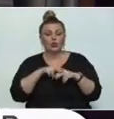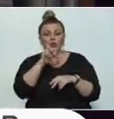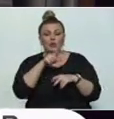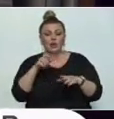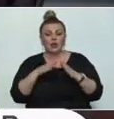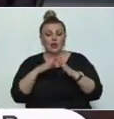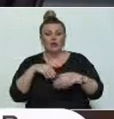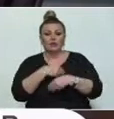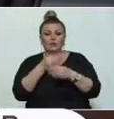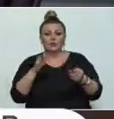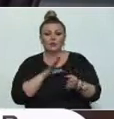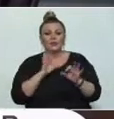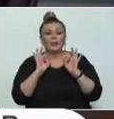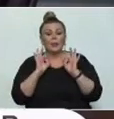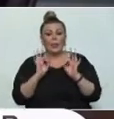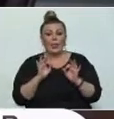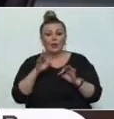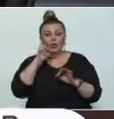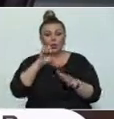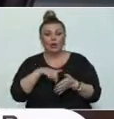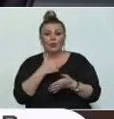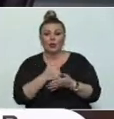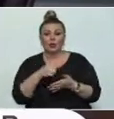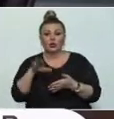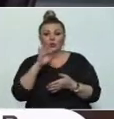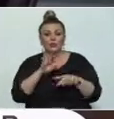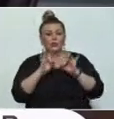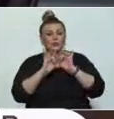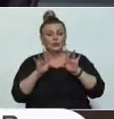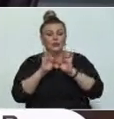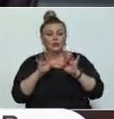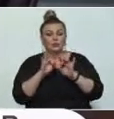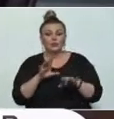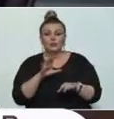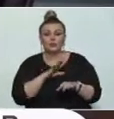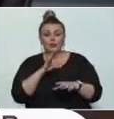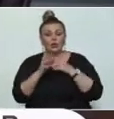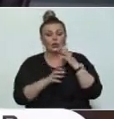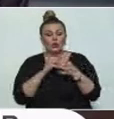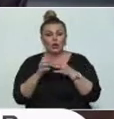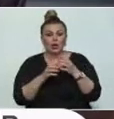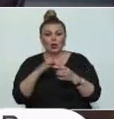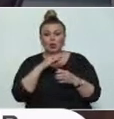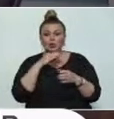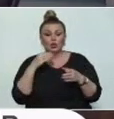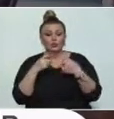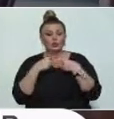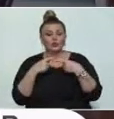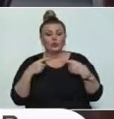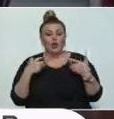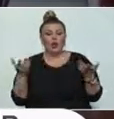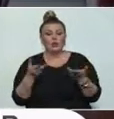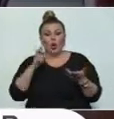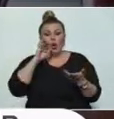edildi. Həqiqətən də ölkə başçımız müşavirədə vurğuladı, dünyada çox nadir hansısa bir